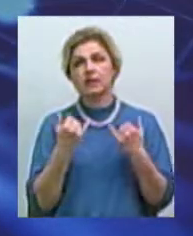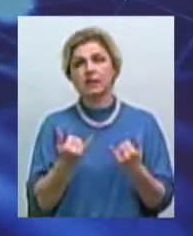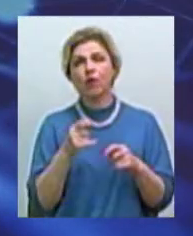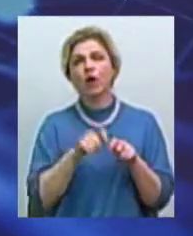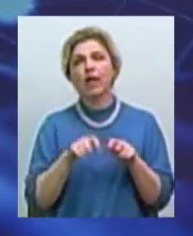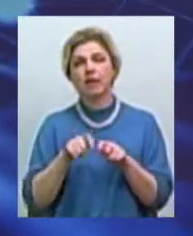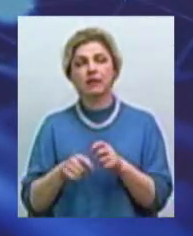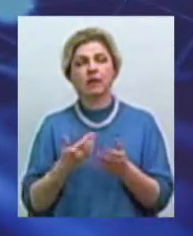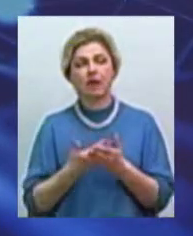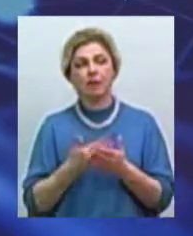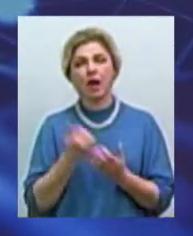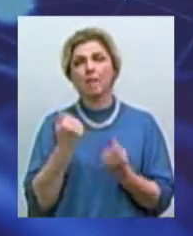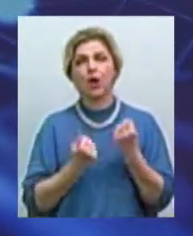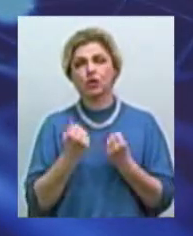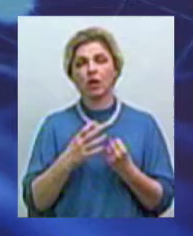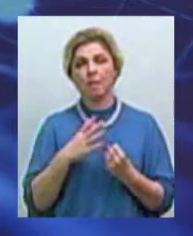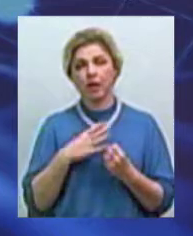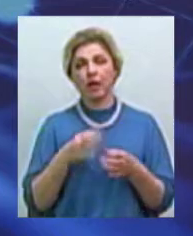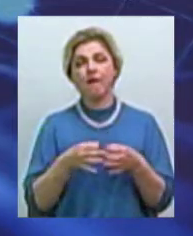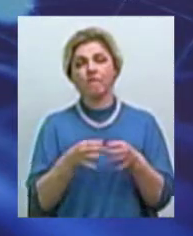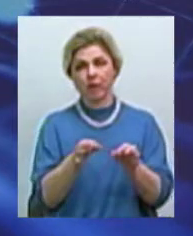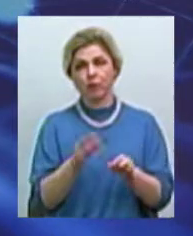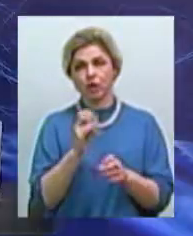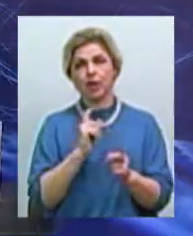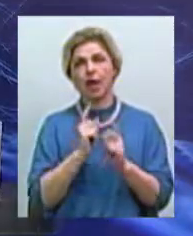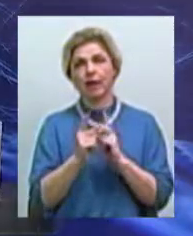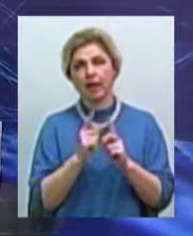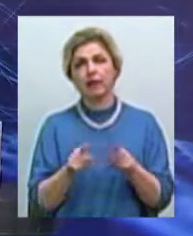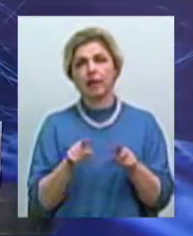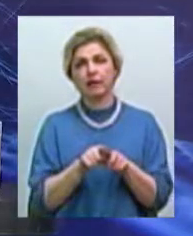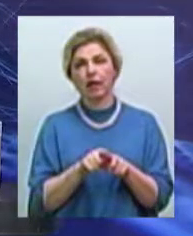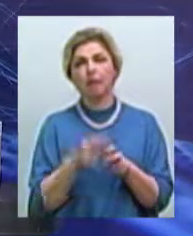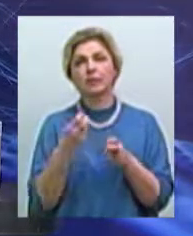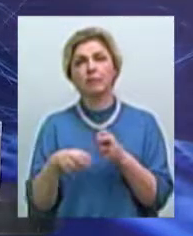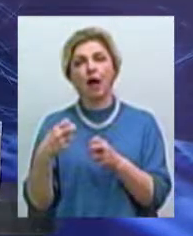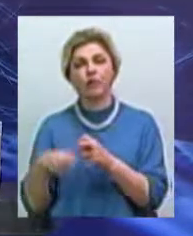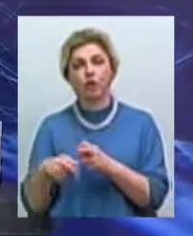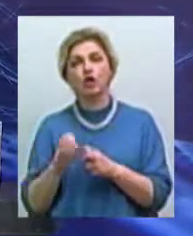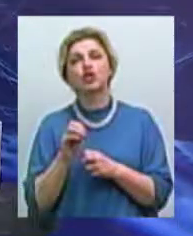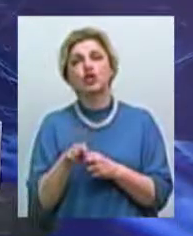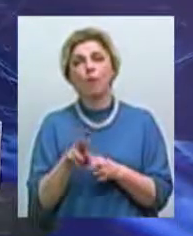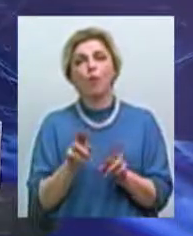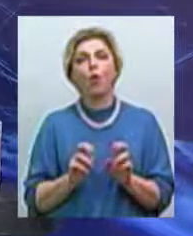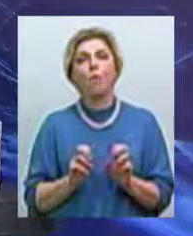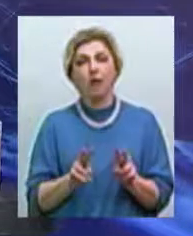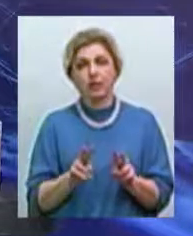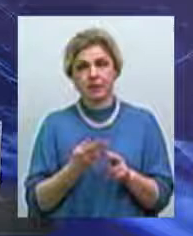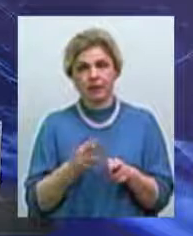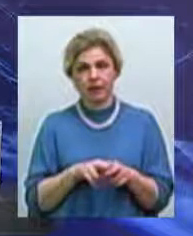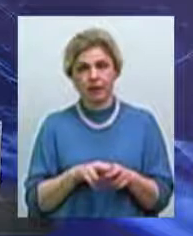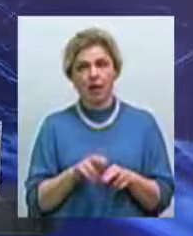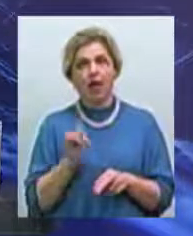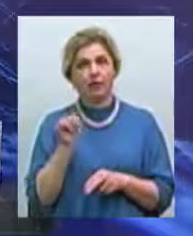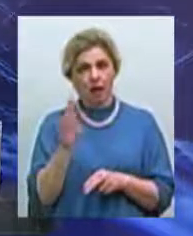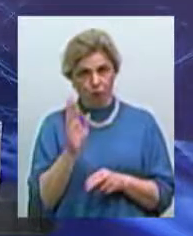наприклад, коли машини були випущені на рейд з такими несправностями, чим це загрожує фірмі і перевізнику? Там